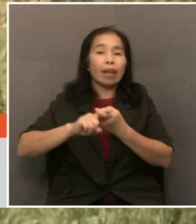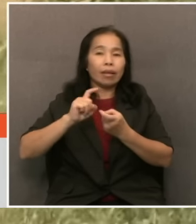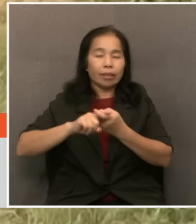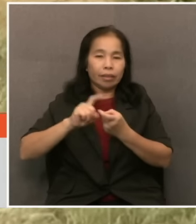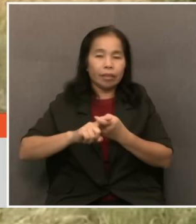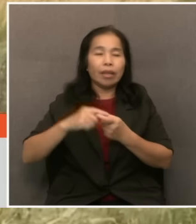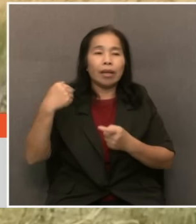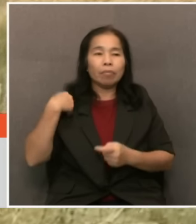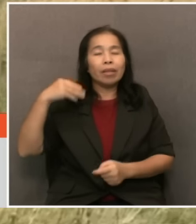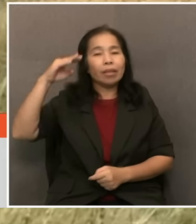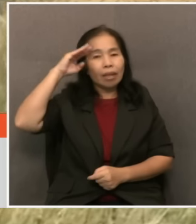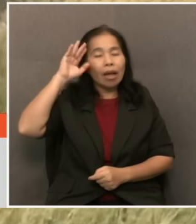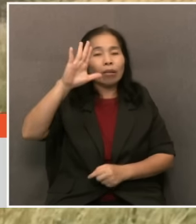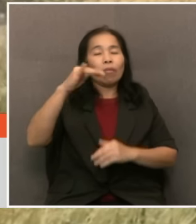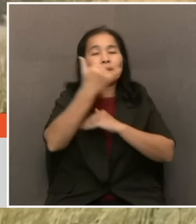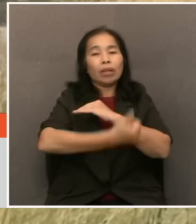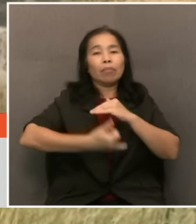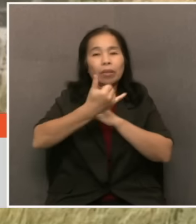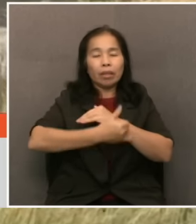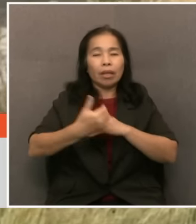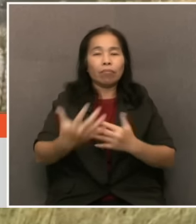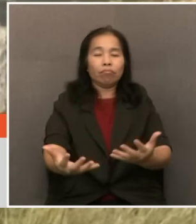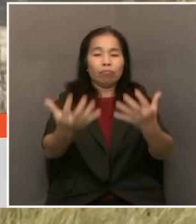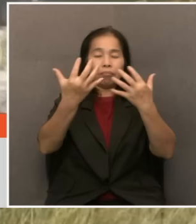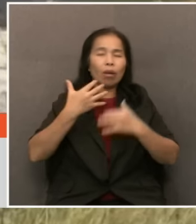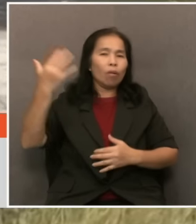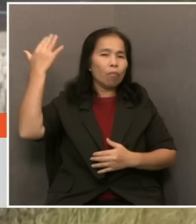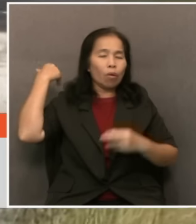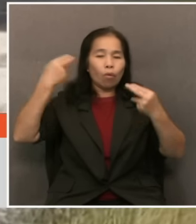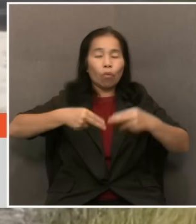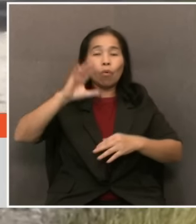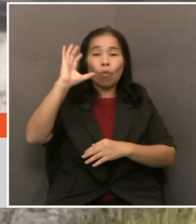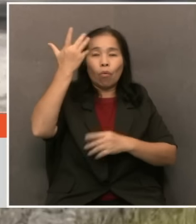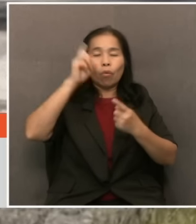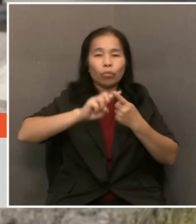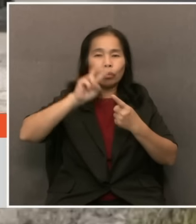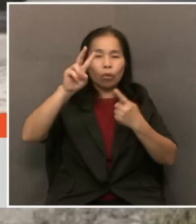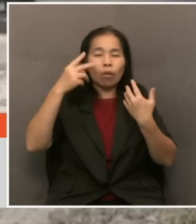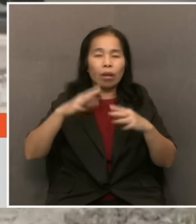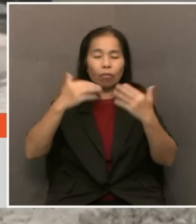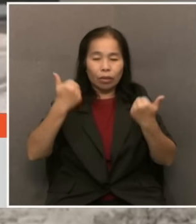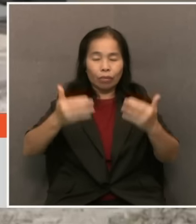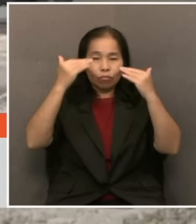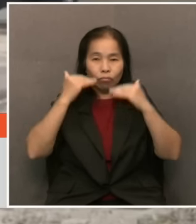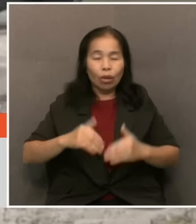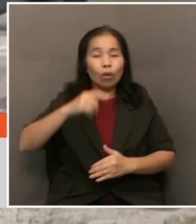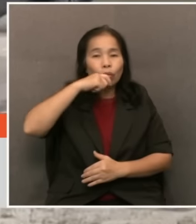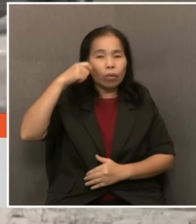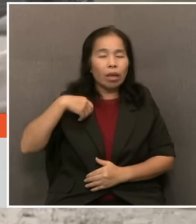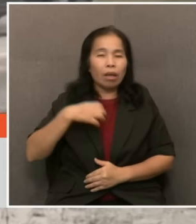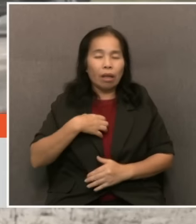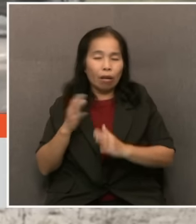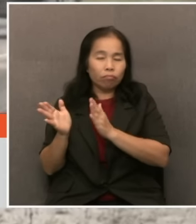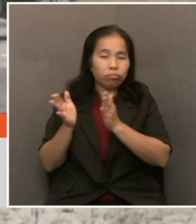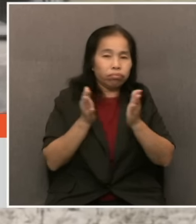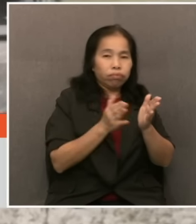องกำลังต่างชาติบุกเข้าโจมตีนับตั้งแต่ยุคสงครามโลกครั้งที่2ยูเครนมีเป้าหมายเพื่อเบี่ยงเบนความสนใจม